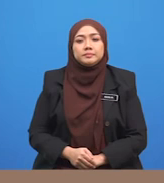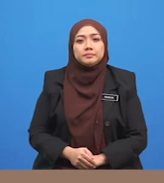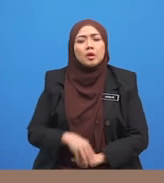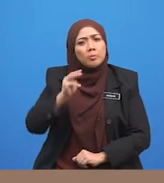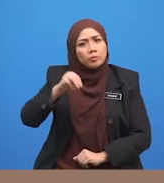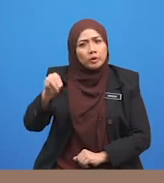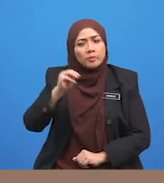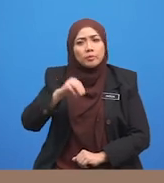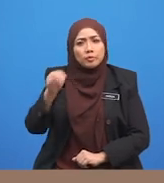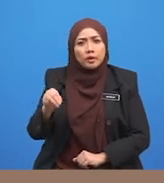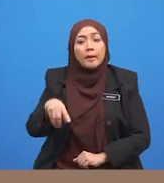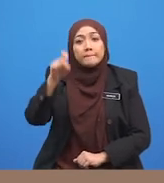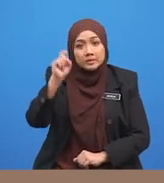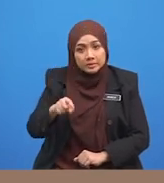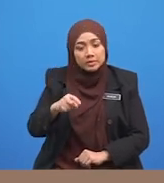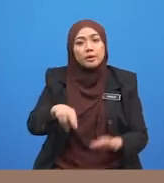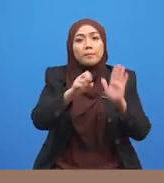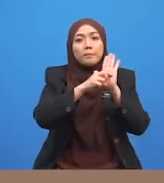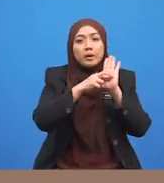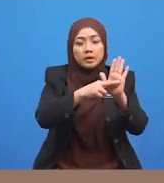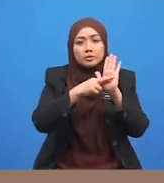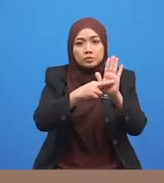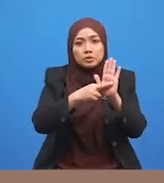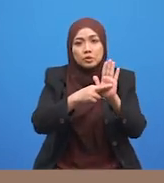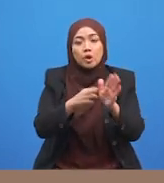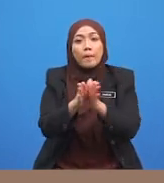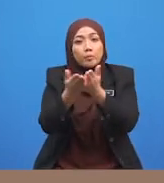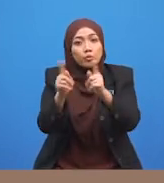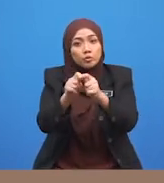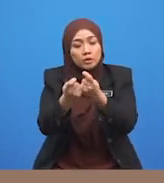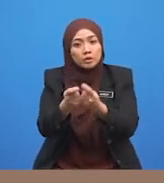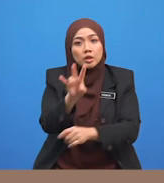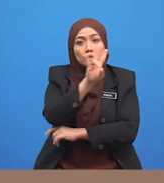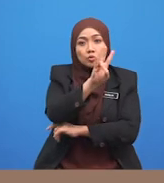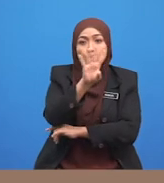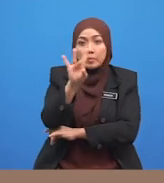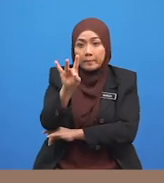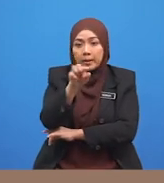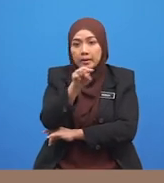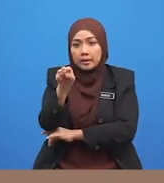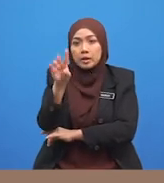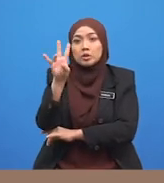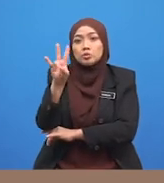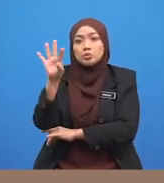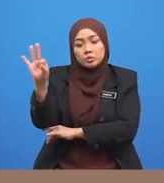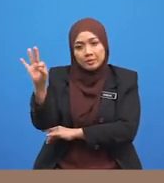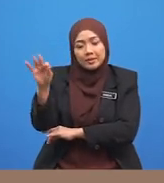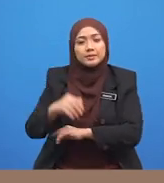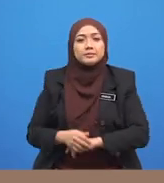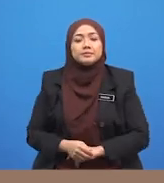Pastikan murid-murid cikgu merujuk buku teks pada muka surat 78 dan 79.